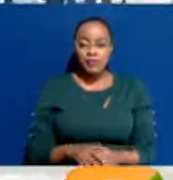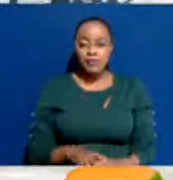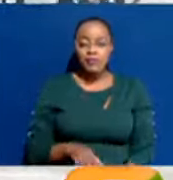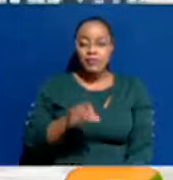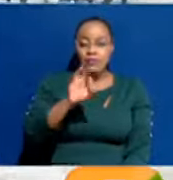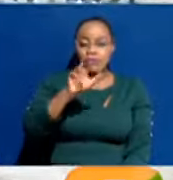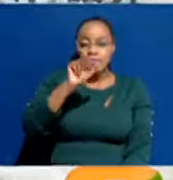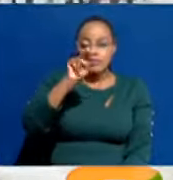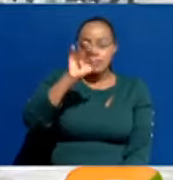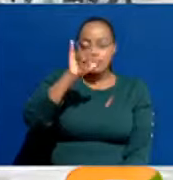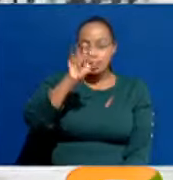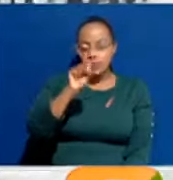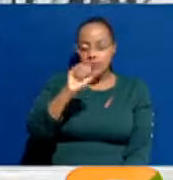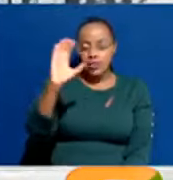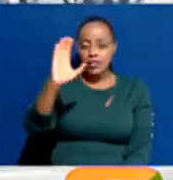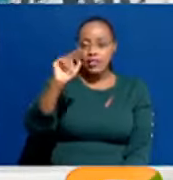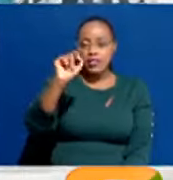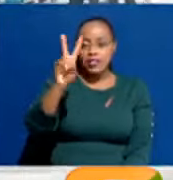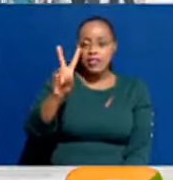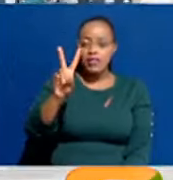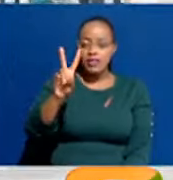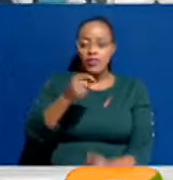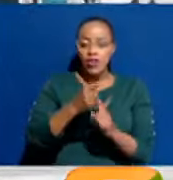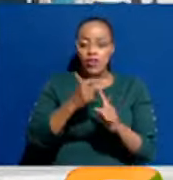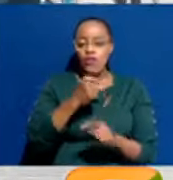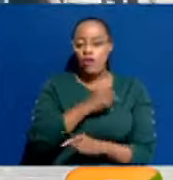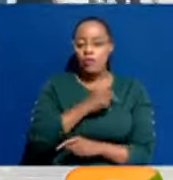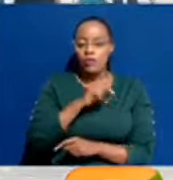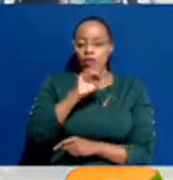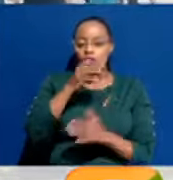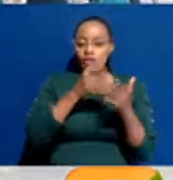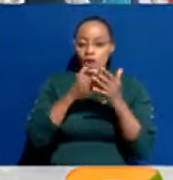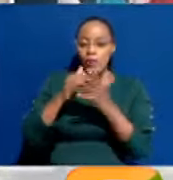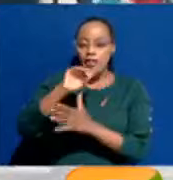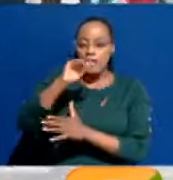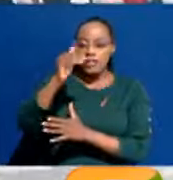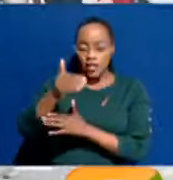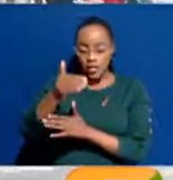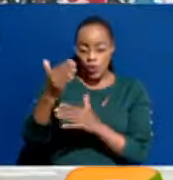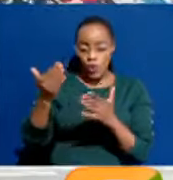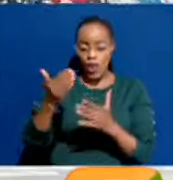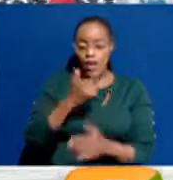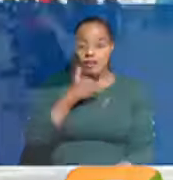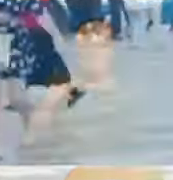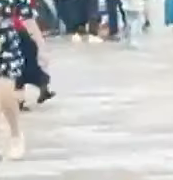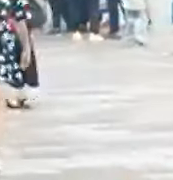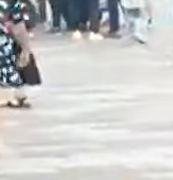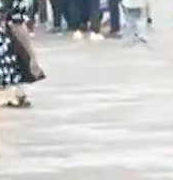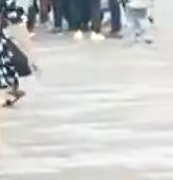Francis Mtalaki, Wenger Citizen, kutoka mji wa Forbidden, Beijing, nchini Uchina.